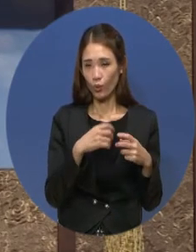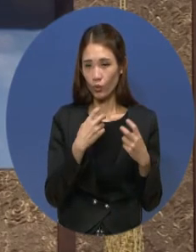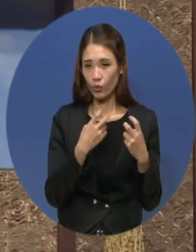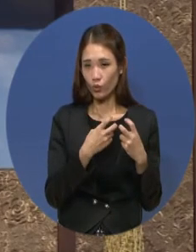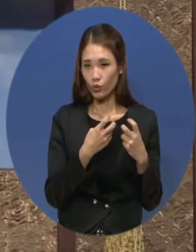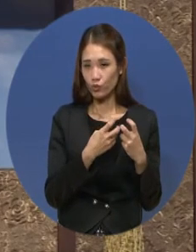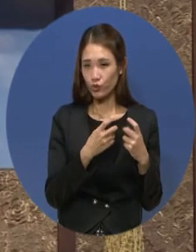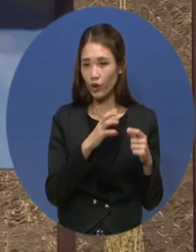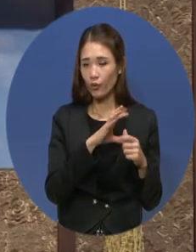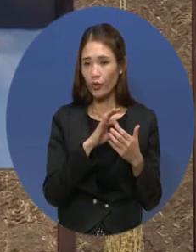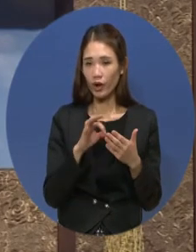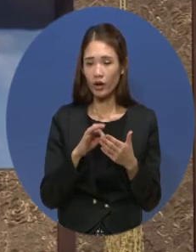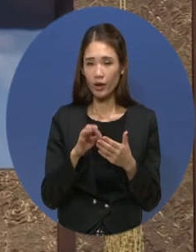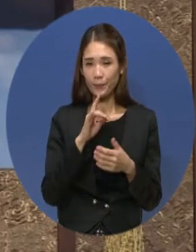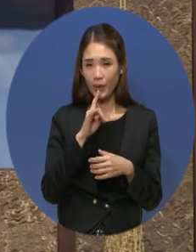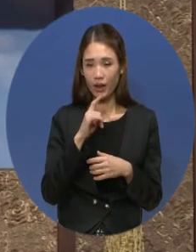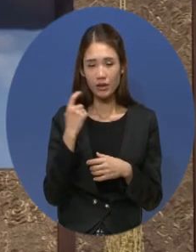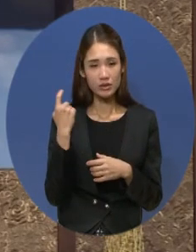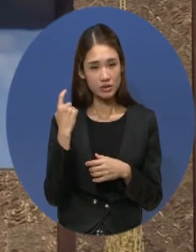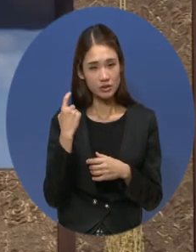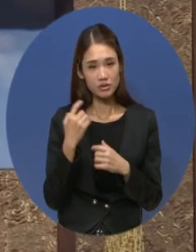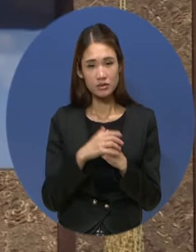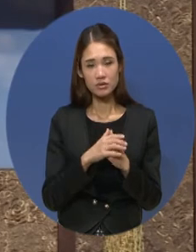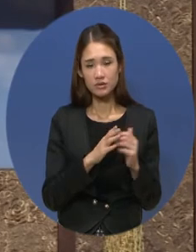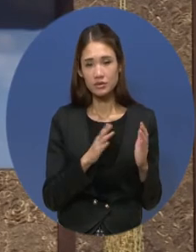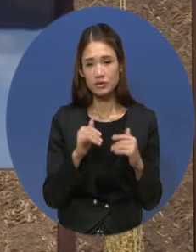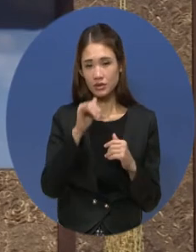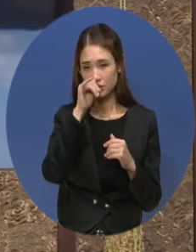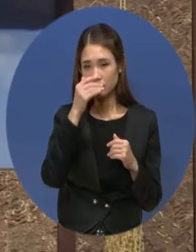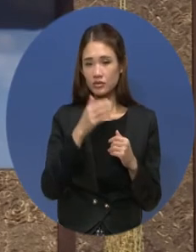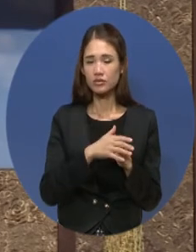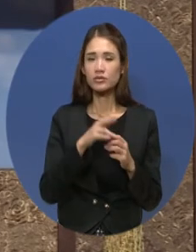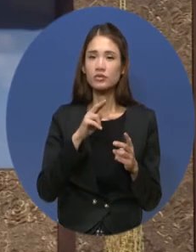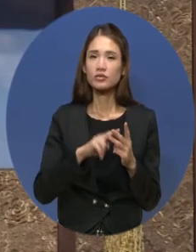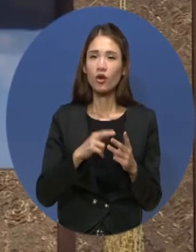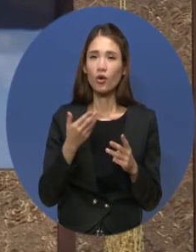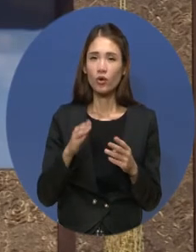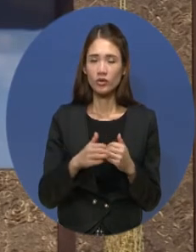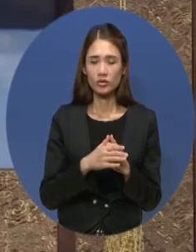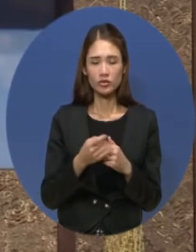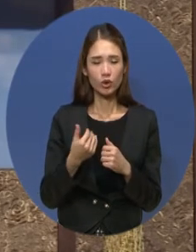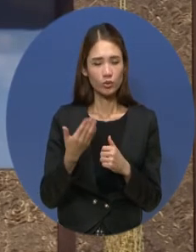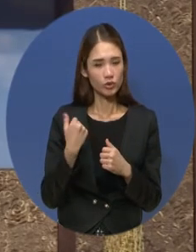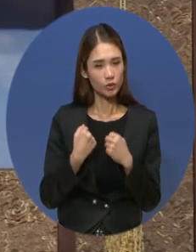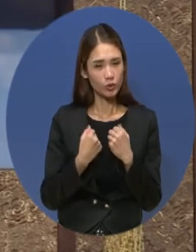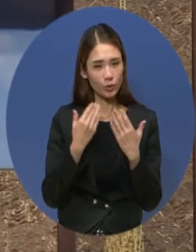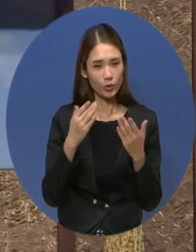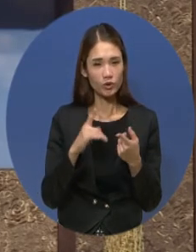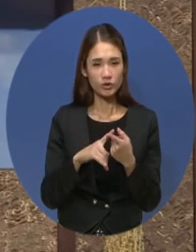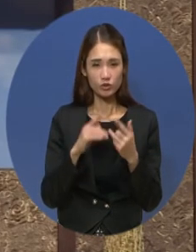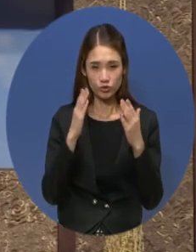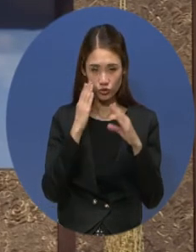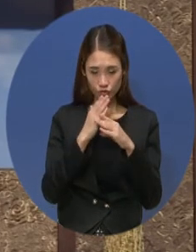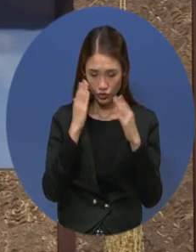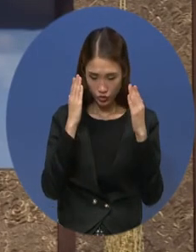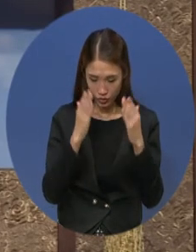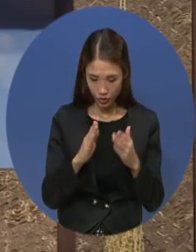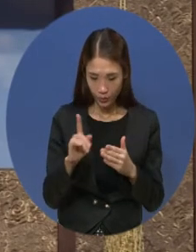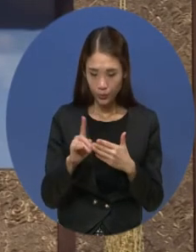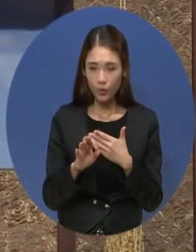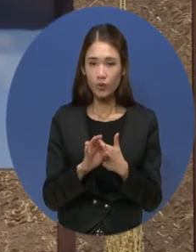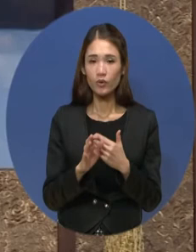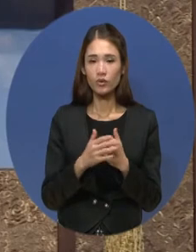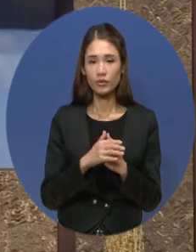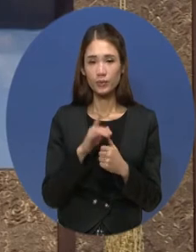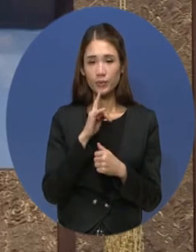말하기 라든가 듣기 뭐 이런 것들은 진행을 하지만 예 저희 센타에서 아까 전에도 말씀드렸듯이 중점 적인 것이 뭐냐면